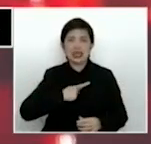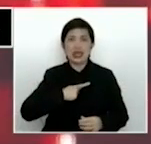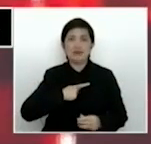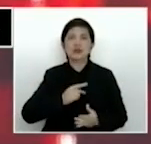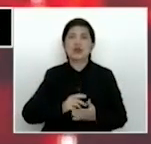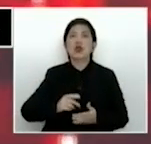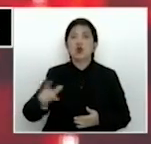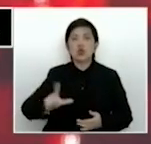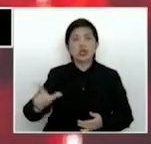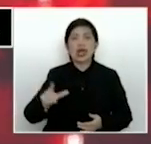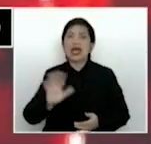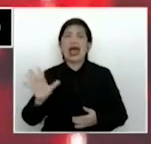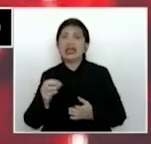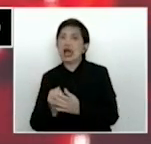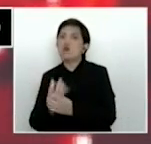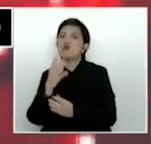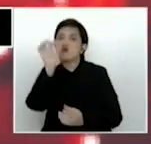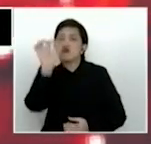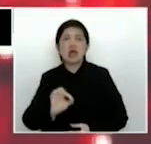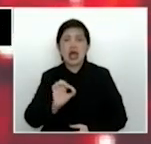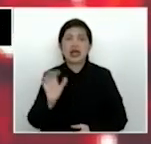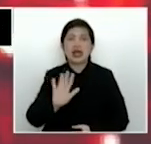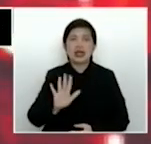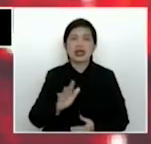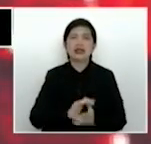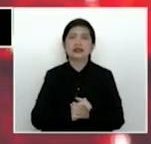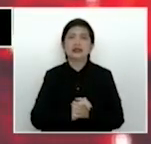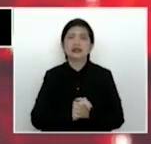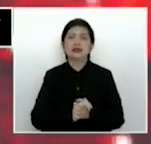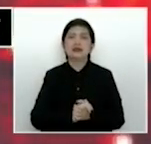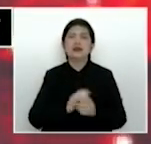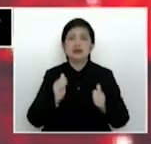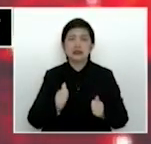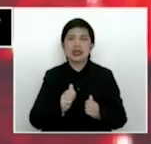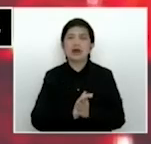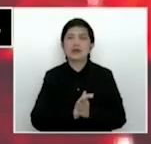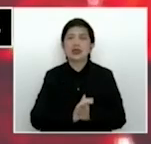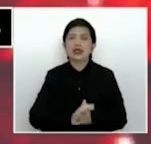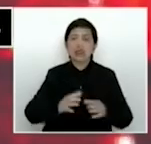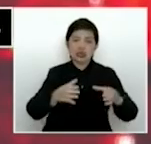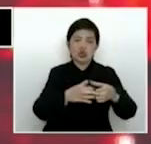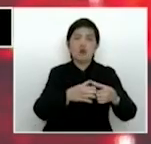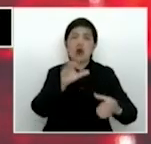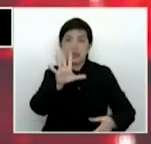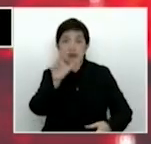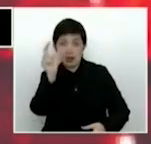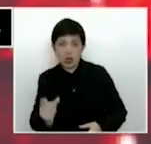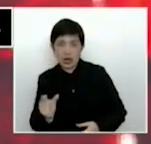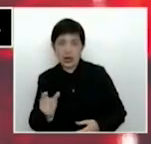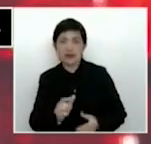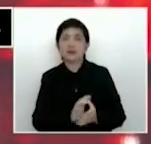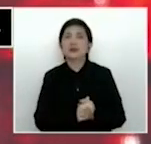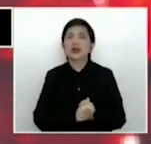berbunga tanpa agunan daftar emak-emaknya cukup berlima inilah namanya kredit kelompok 1 2 3 45 satu